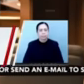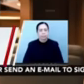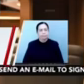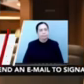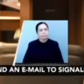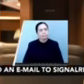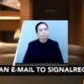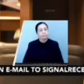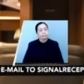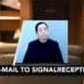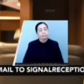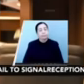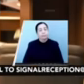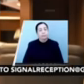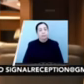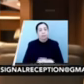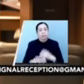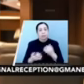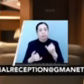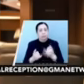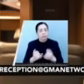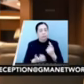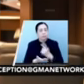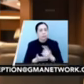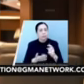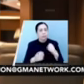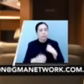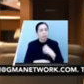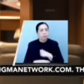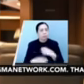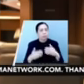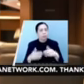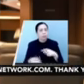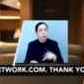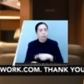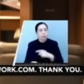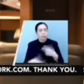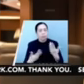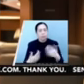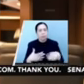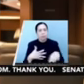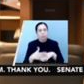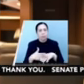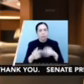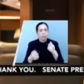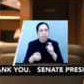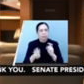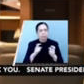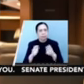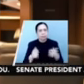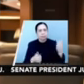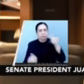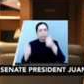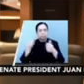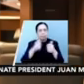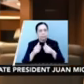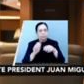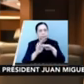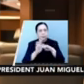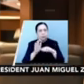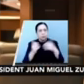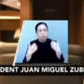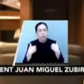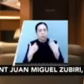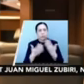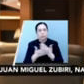Vicky, Maris, Emil, sa huling linggo ng Senado bago ang mahabang break ng Kongreso ay narepaso nga ang liderato at sa ilalim ni bagong Senate President